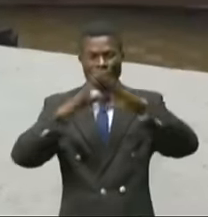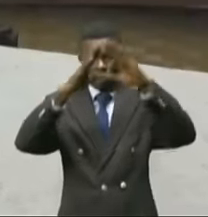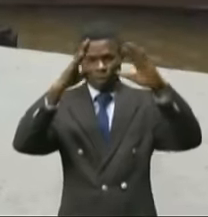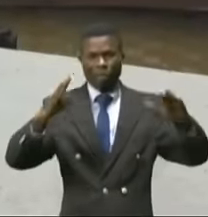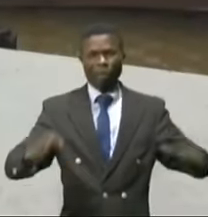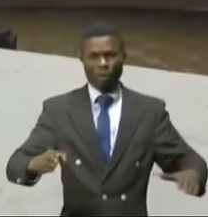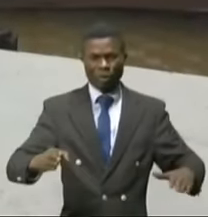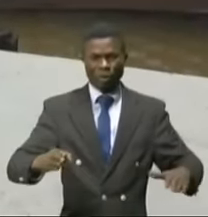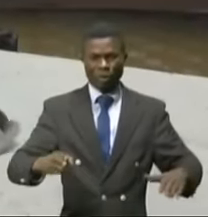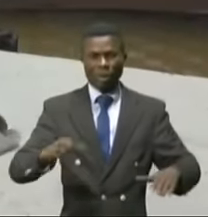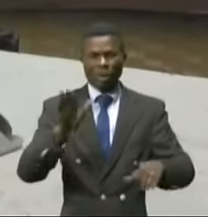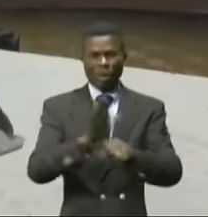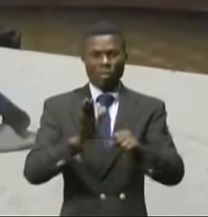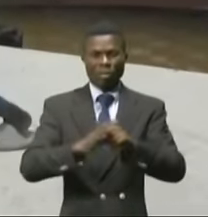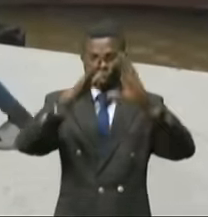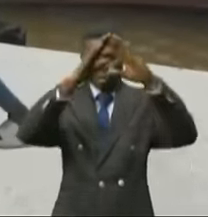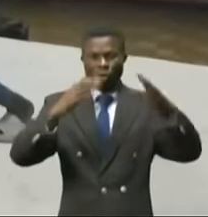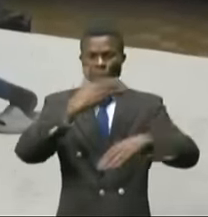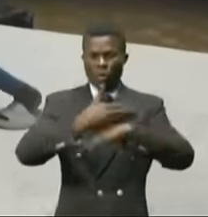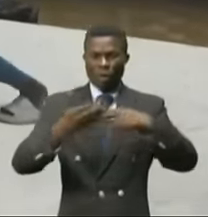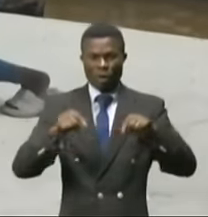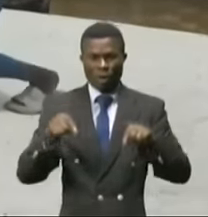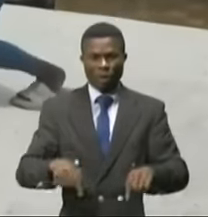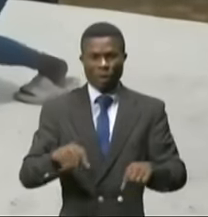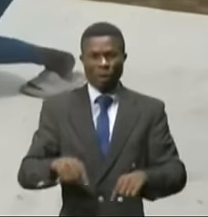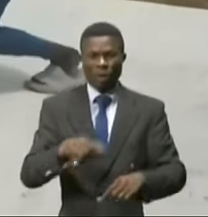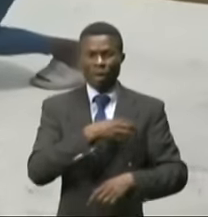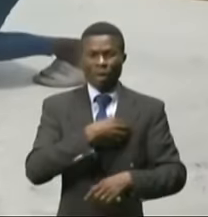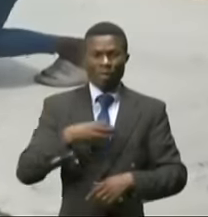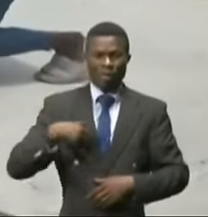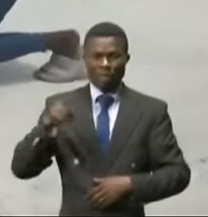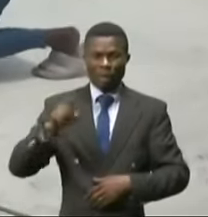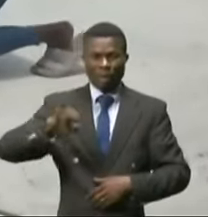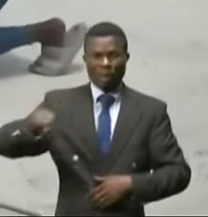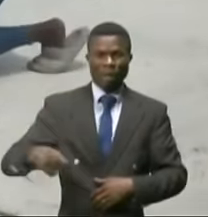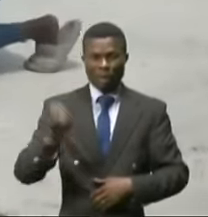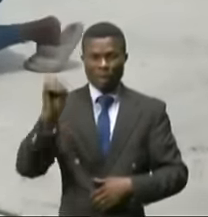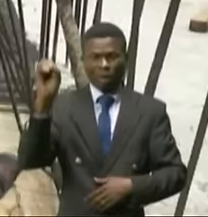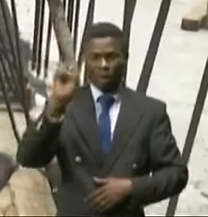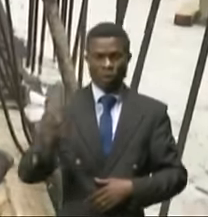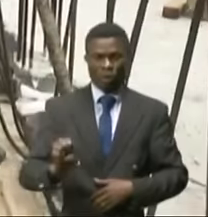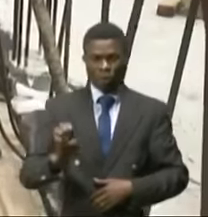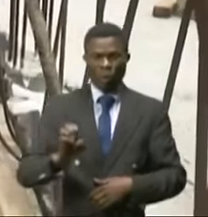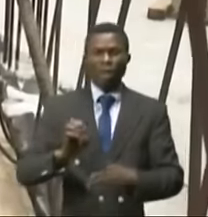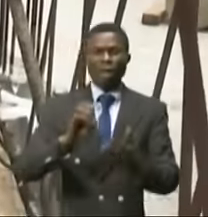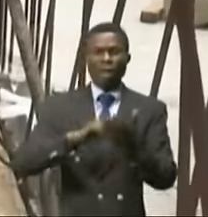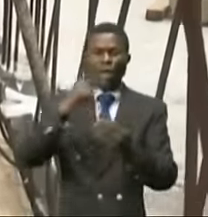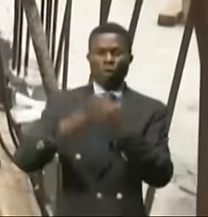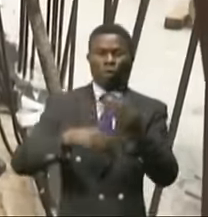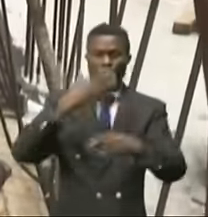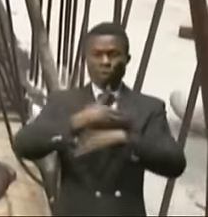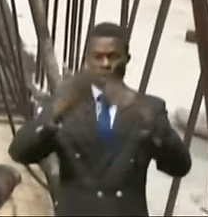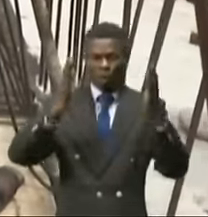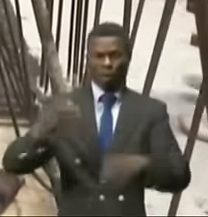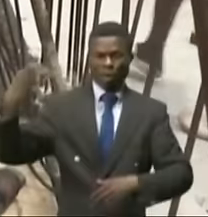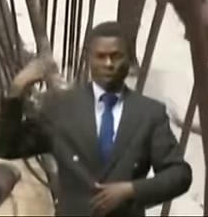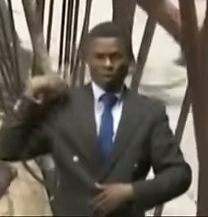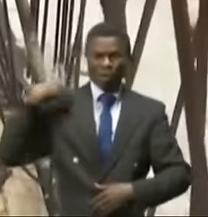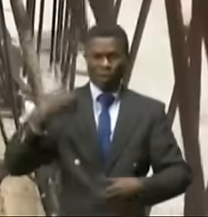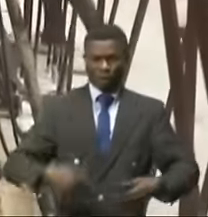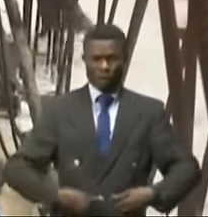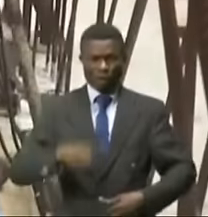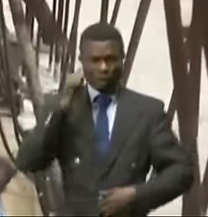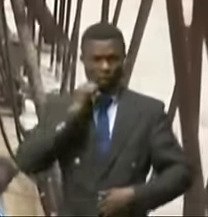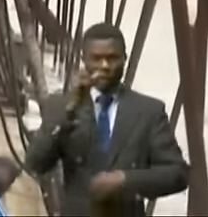maisons et autres bâtisses. Aujourd'hui, José Mindanda est compté parmi les maîtres maçons. Cette jeune dame